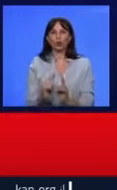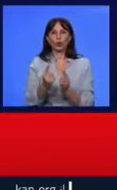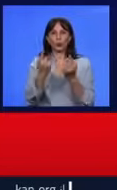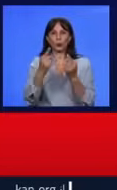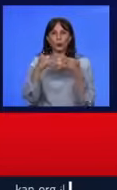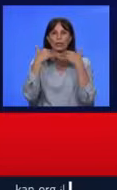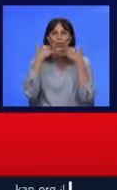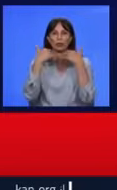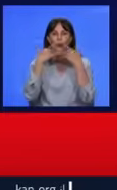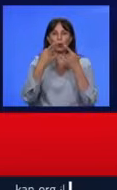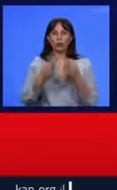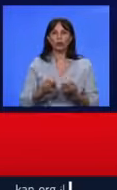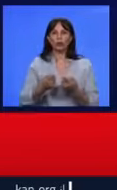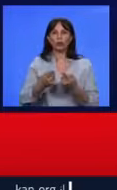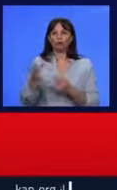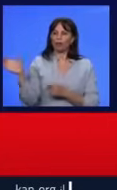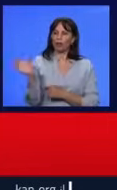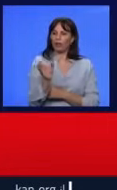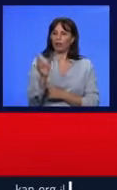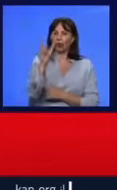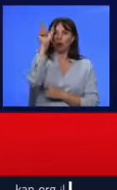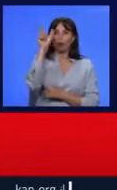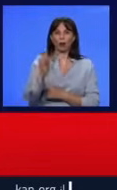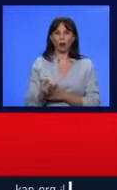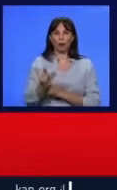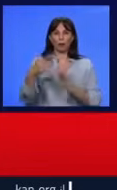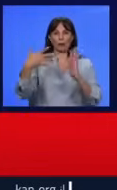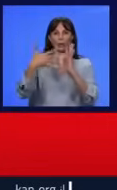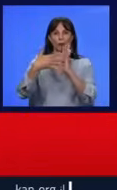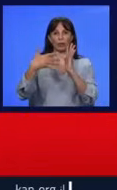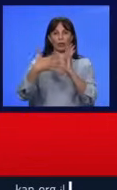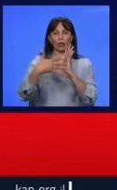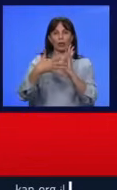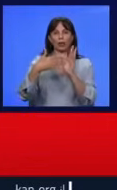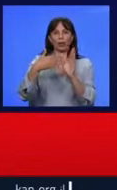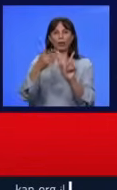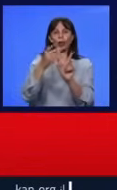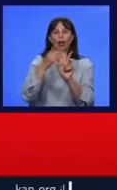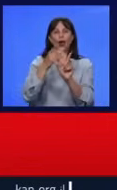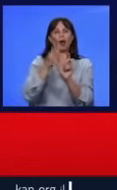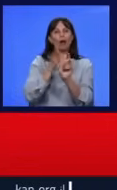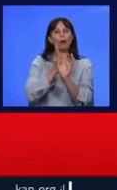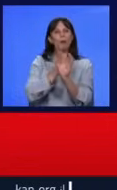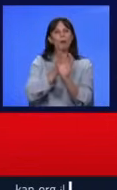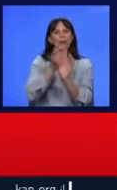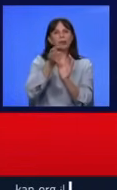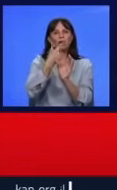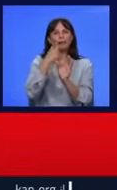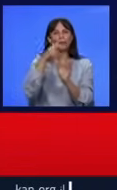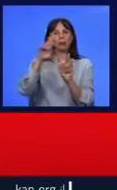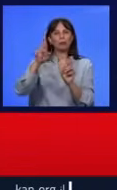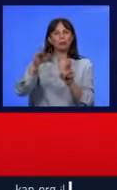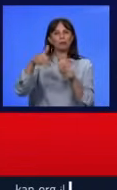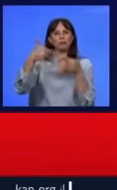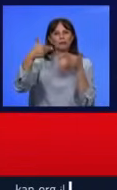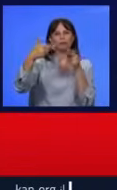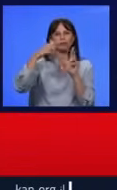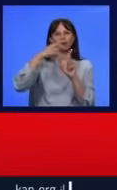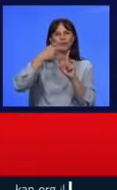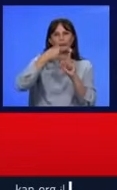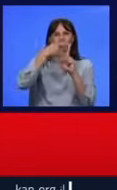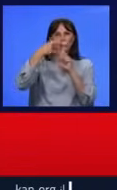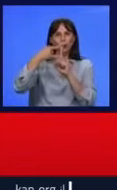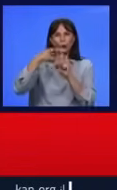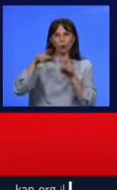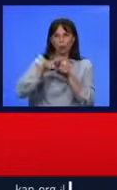לסיפור הזה של להביא אדם לבדיקה פסיכיאטרית בזום, בשלבים מאוד מוקדמים, לפי מה שמתואר פה, לפי דברייך,